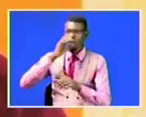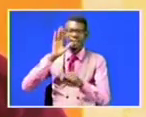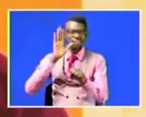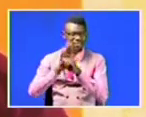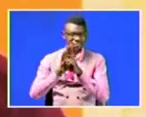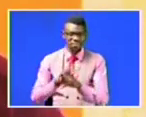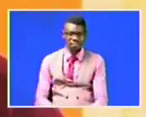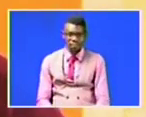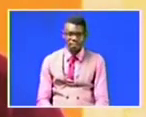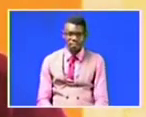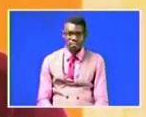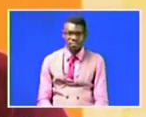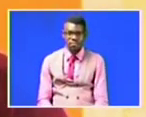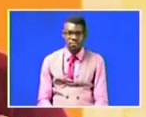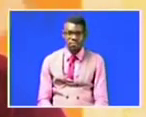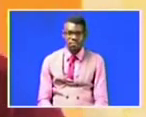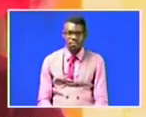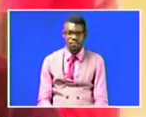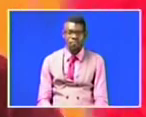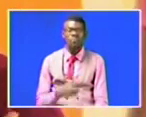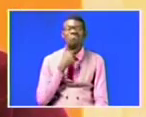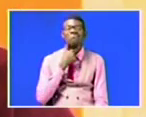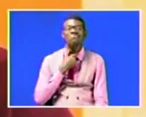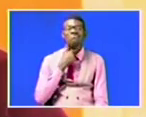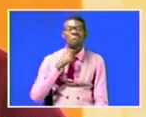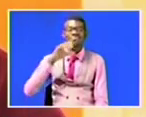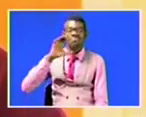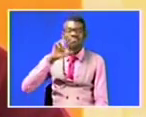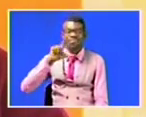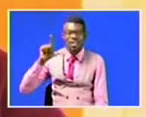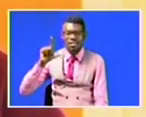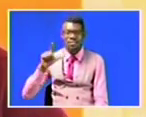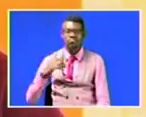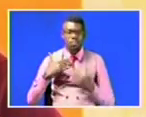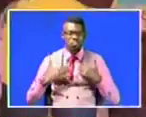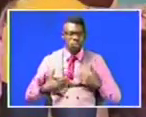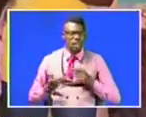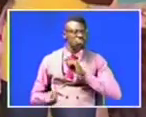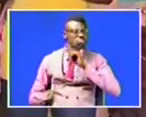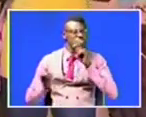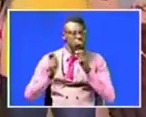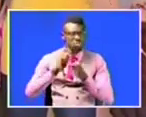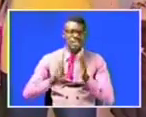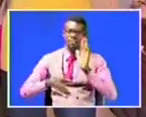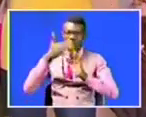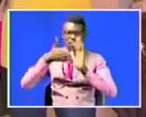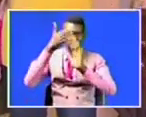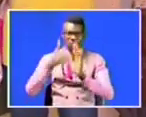things that make the mutating cells that you are mutating in your body mutate even faster.